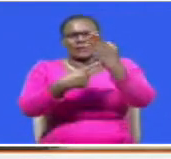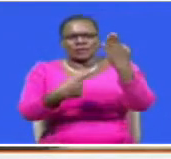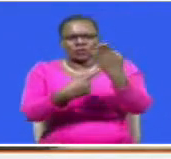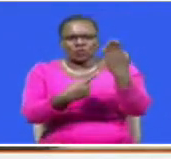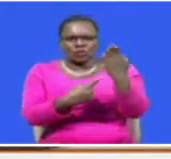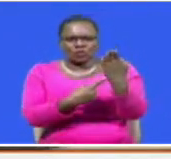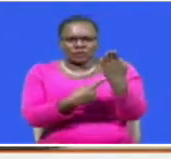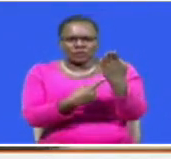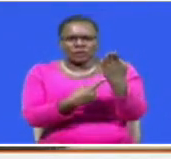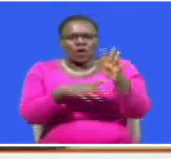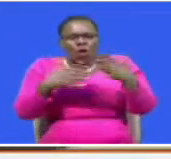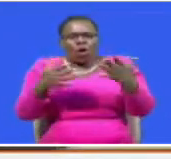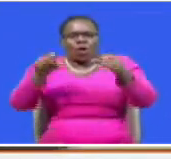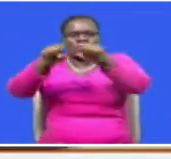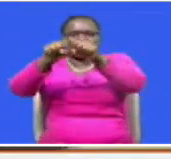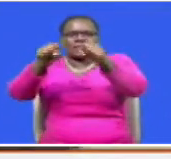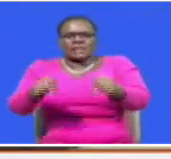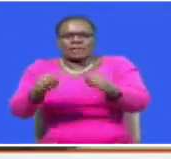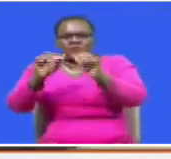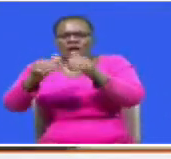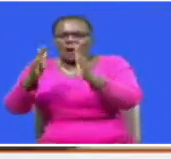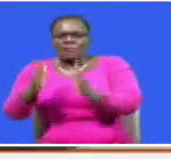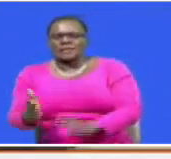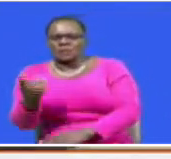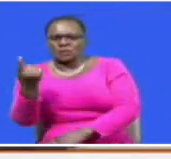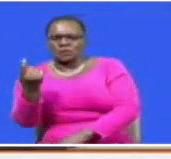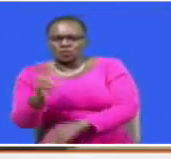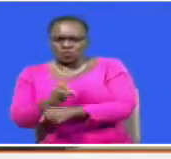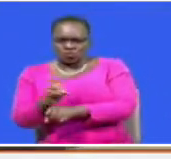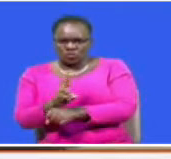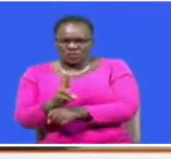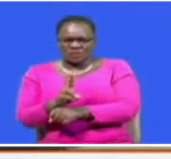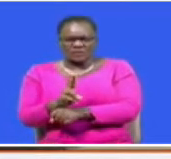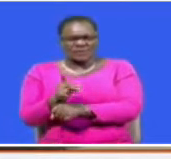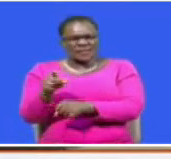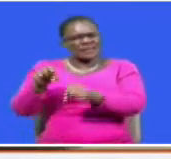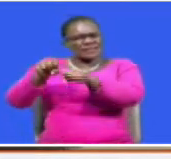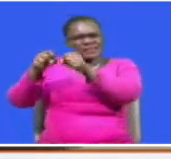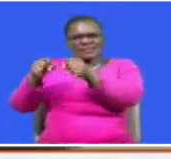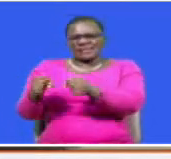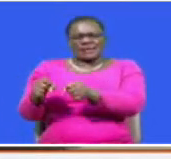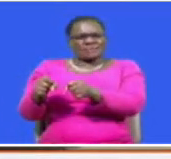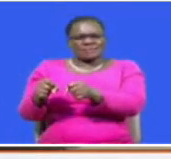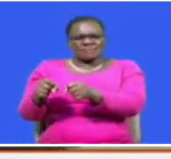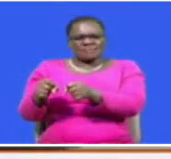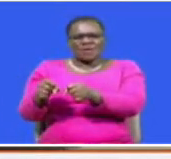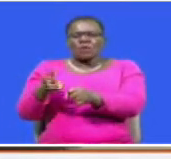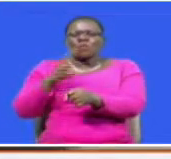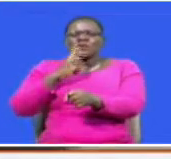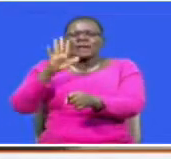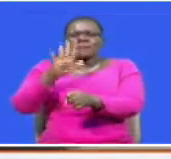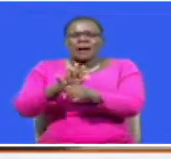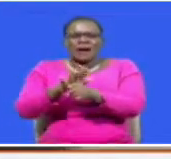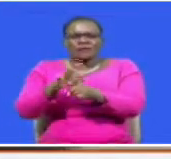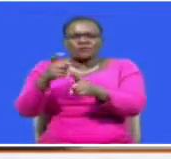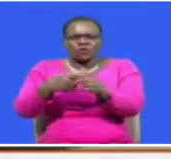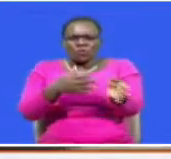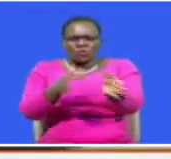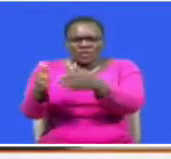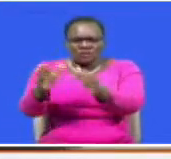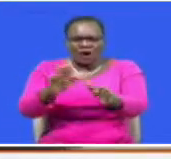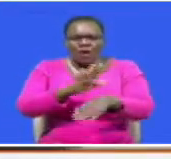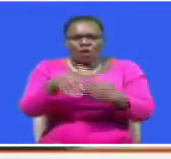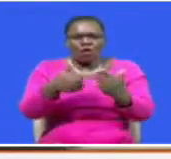ambayo ama ile system ambayo wakulima wadogo wanatumia ni ile system ambayo inatoa maji mingi kwa mto, na pia hayo maji